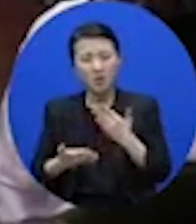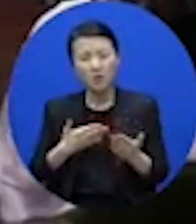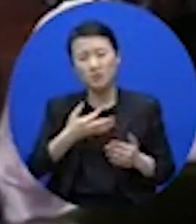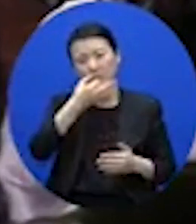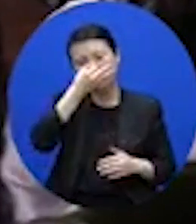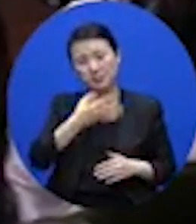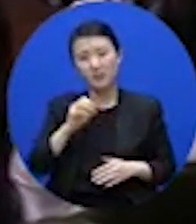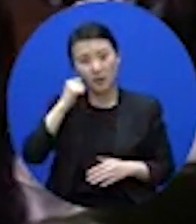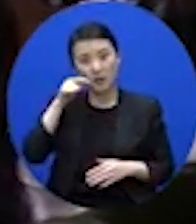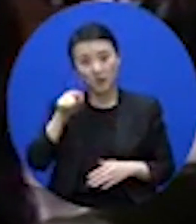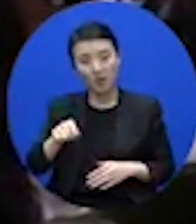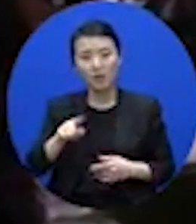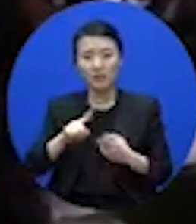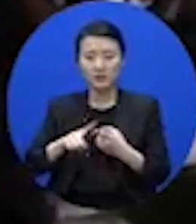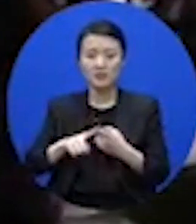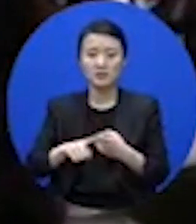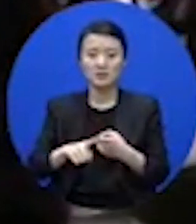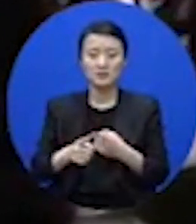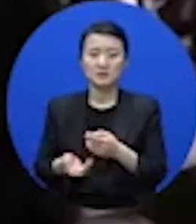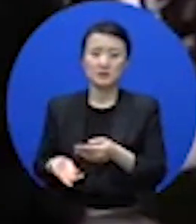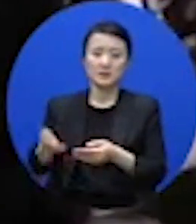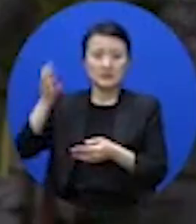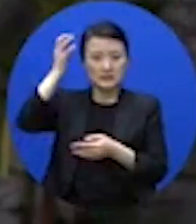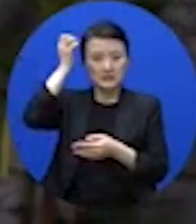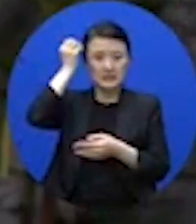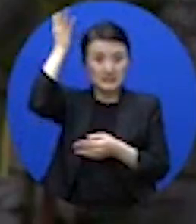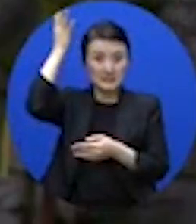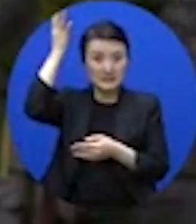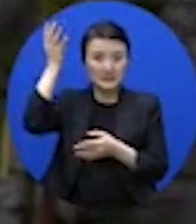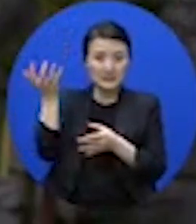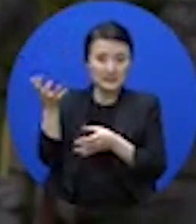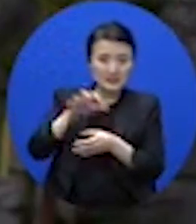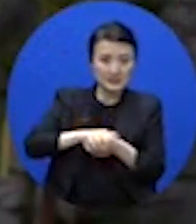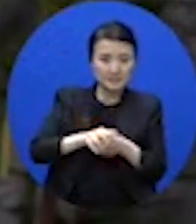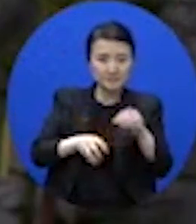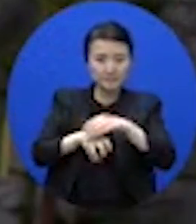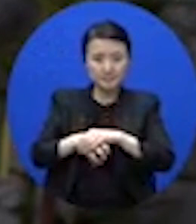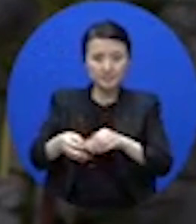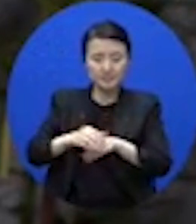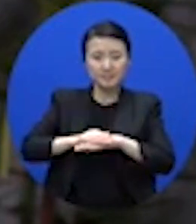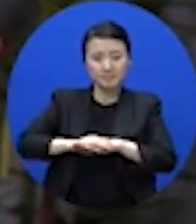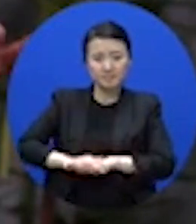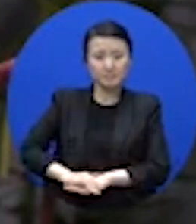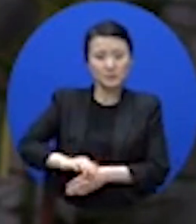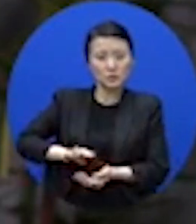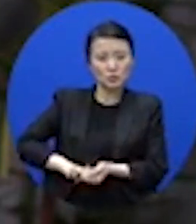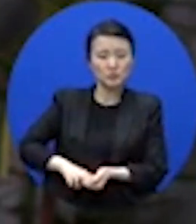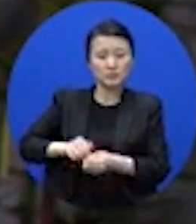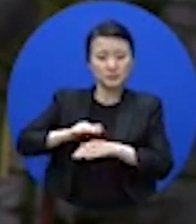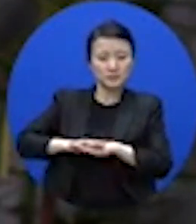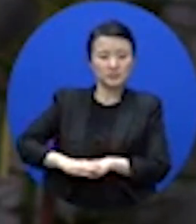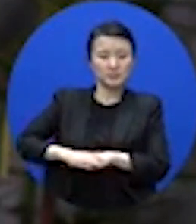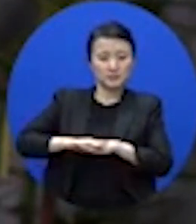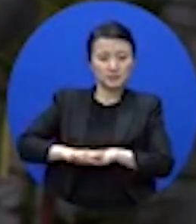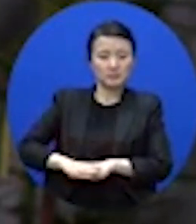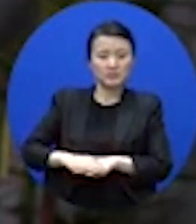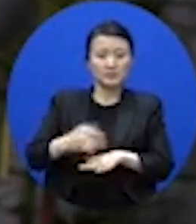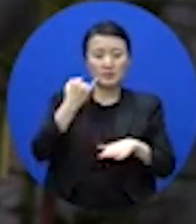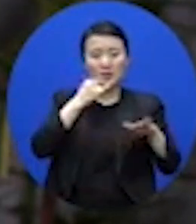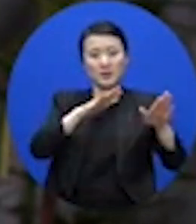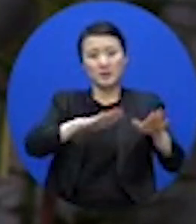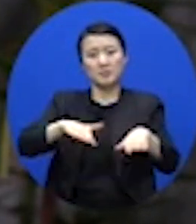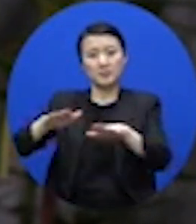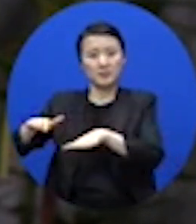것들을 포장지에 싸서 다 저변에 무식 밑바닥에 모래알처럼 바다에, 그죠?